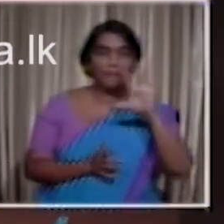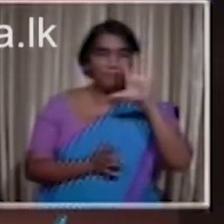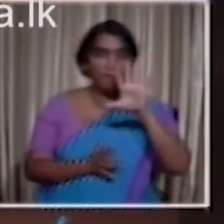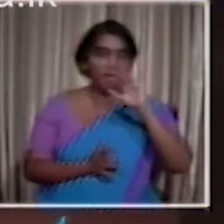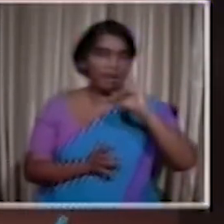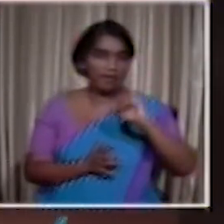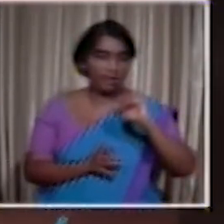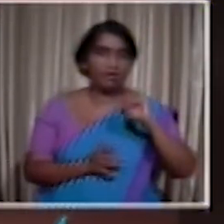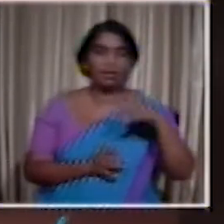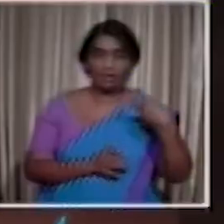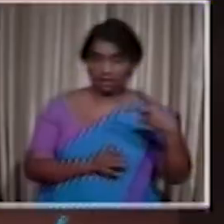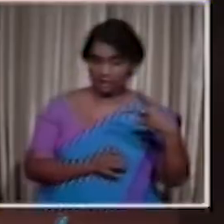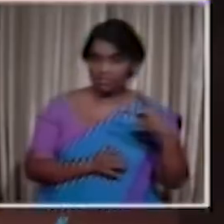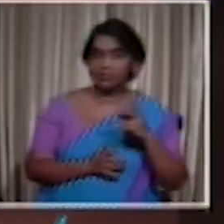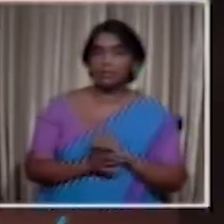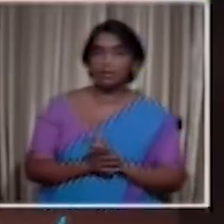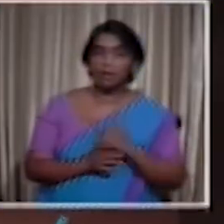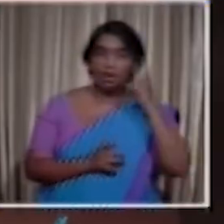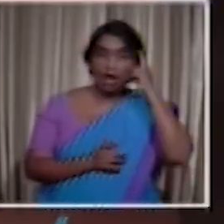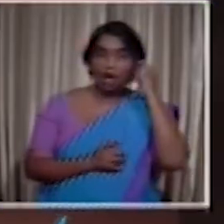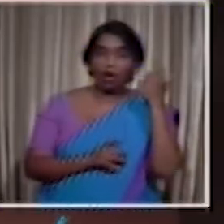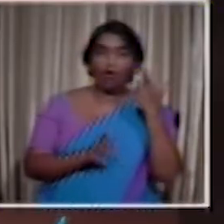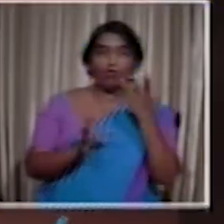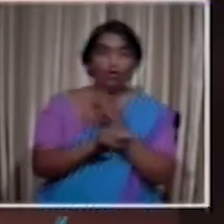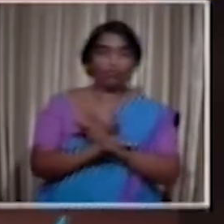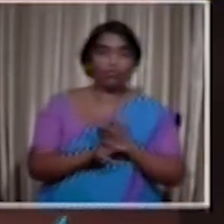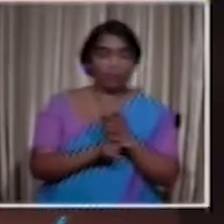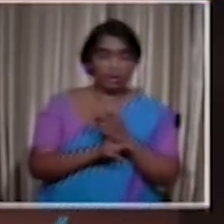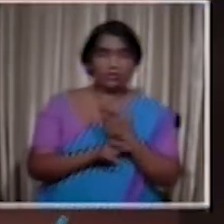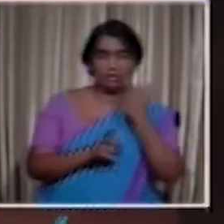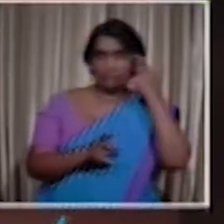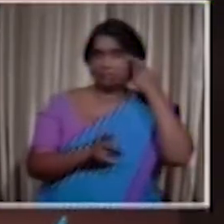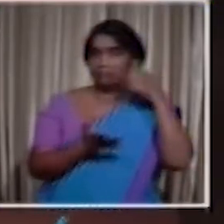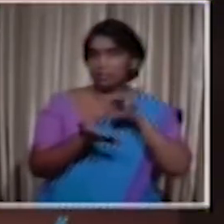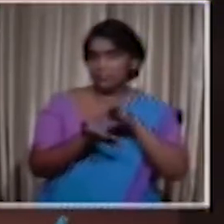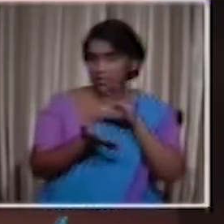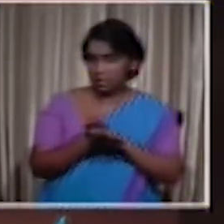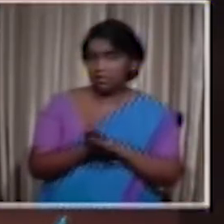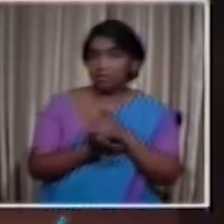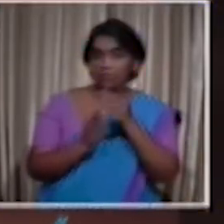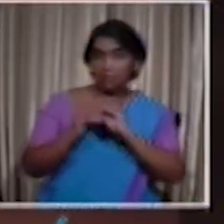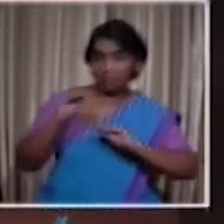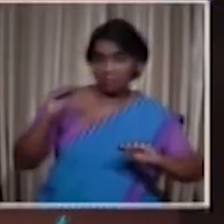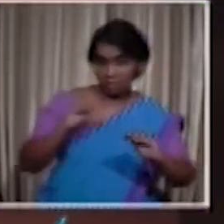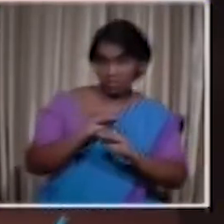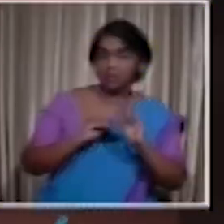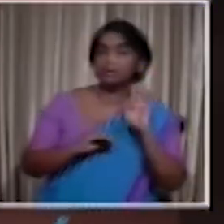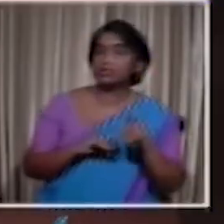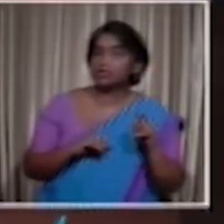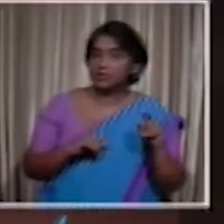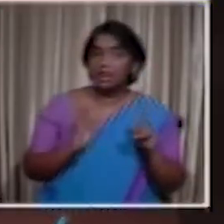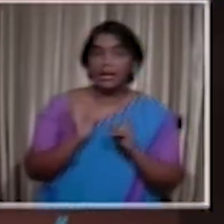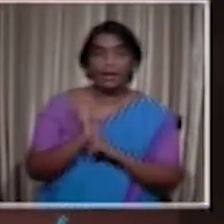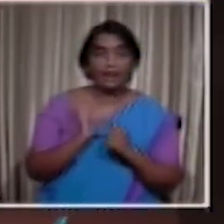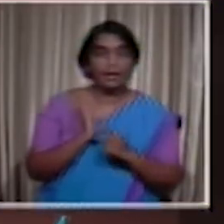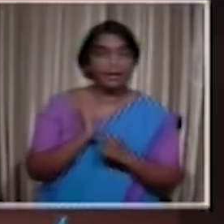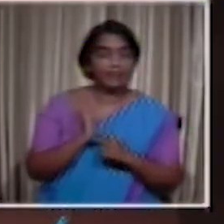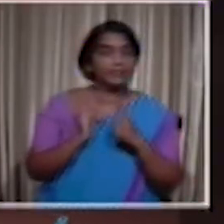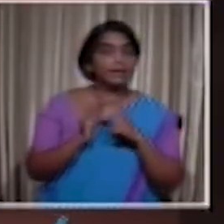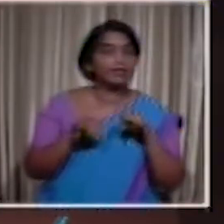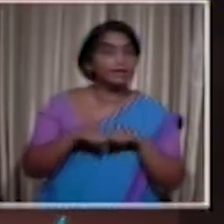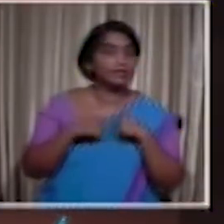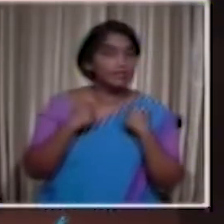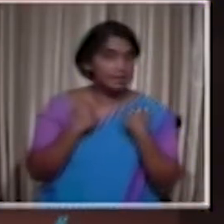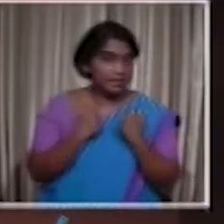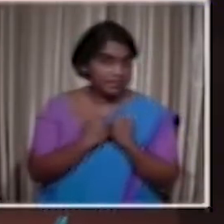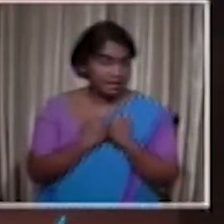කියන දිනවල කළු කොටි සැමරුමක් තිබෙනවා. ඒ සැමරුම උපයෝගී කරගෙන එල්ටීටී සංවිධානයේ